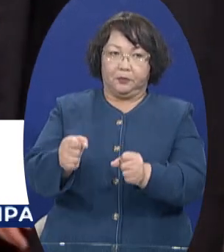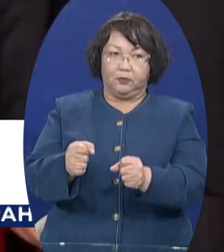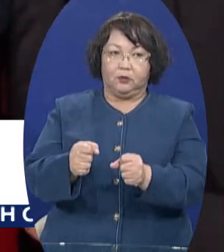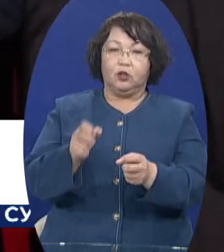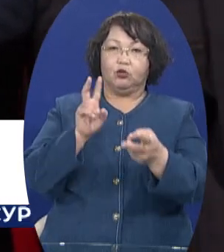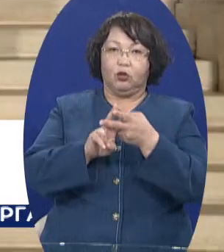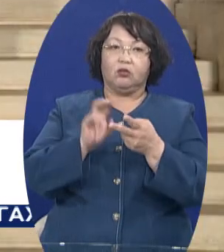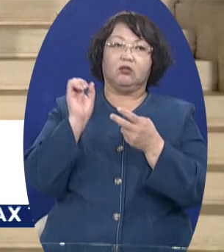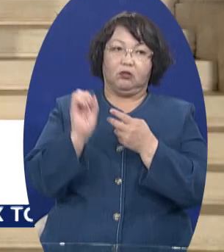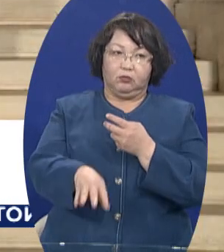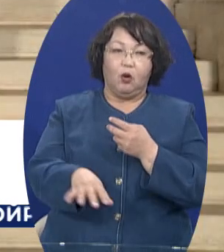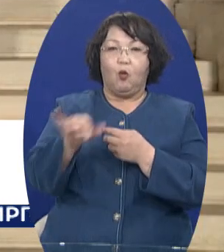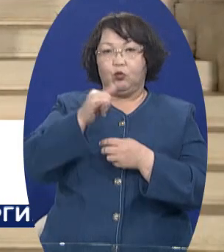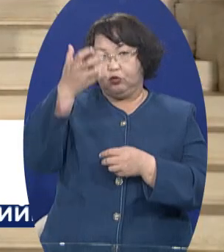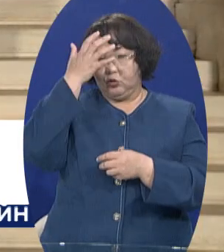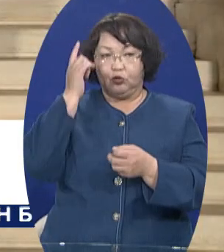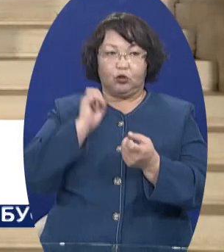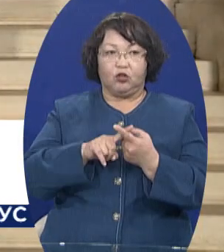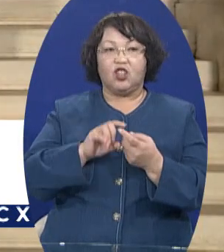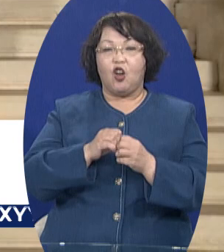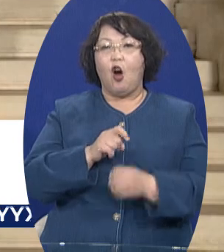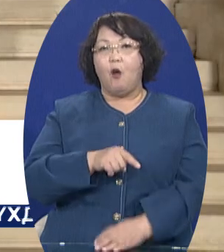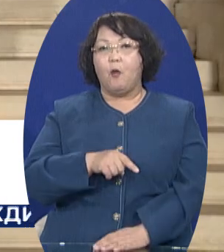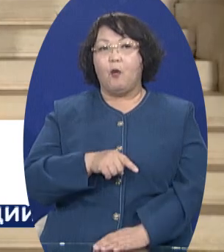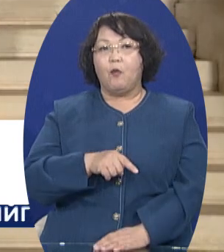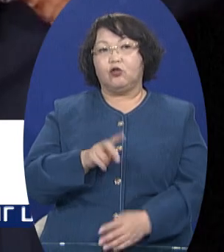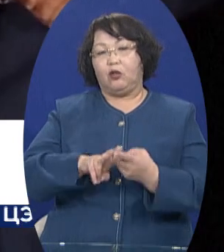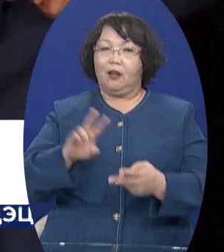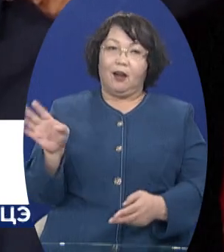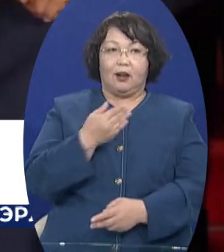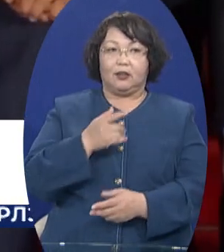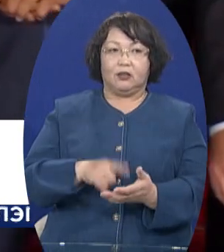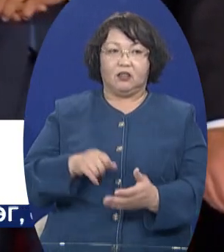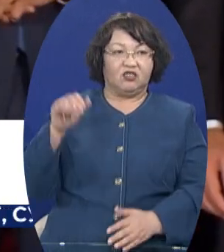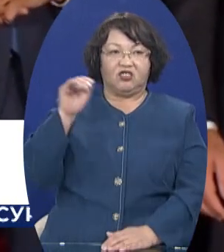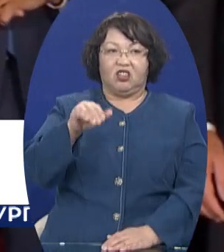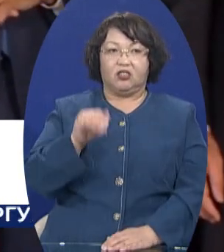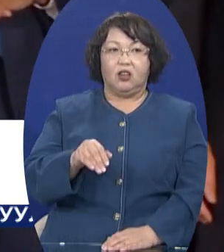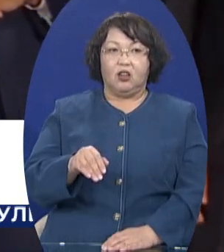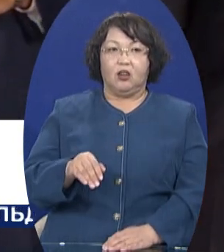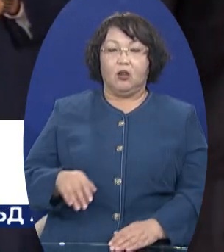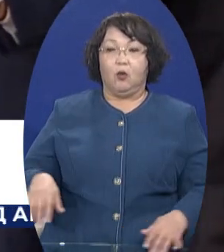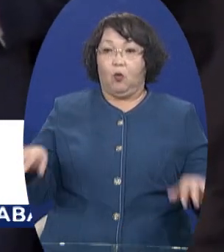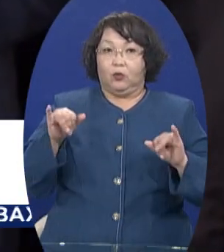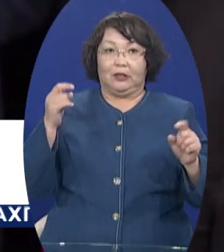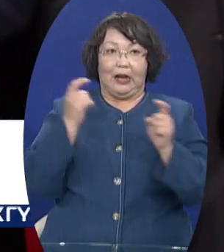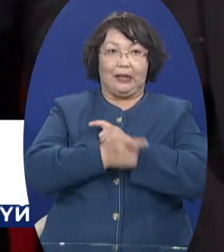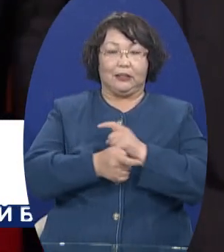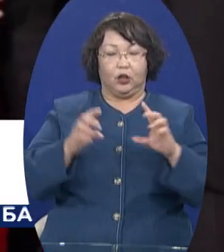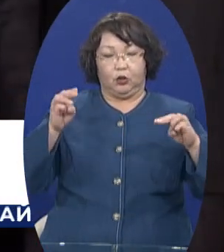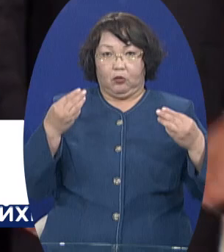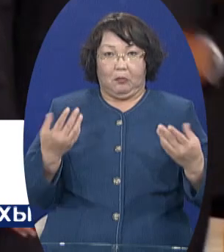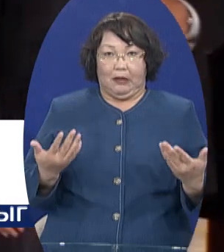түүнийг хорсон явтал нь улс төрийн зорилготой гэж тодорхойлоод нэнд ариусгахыг шаардсан байна. Тиймээс хоёр талын харилцаа ойлгомжгүй байгаа энэ цаг